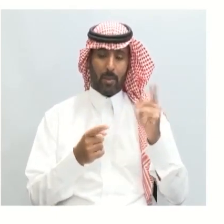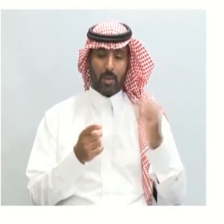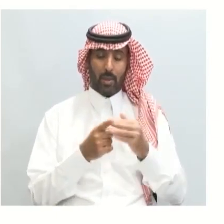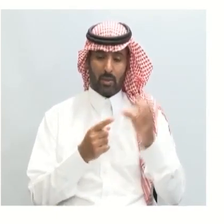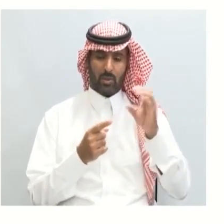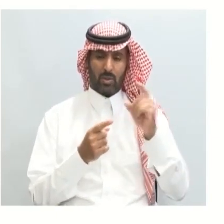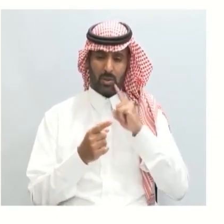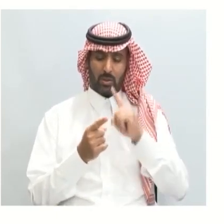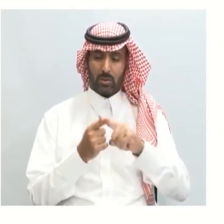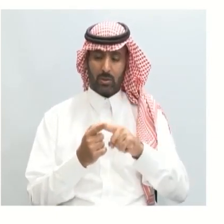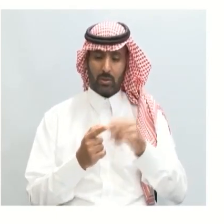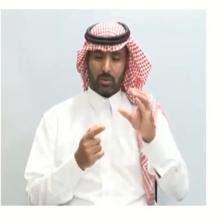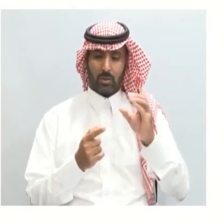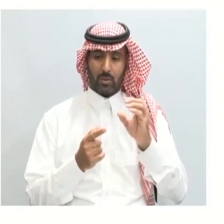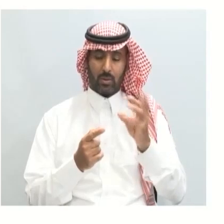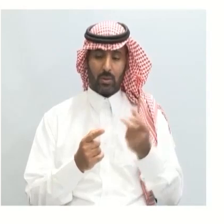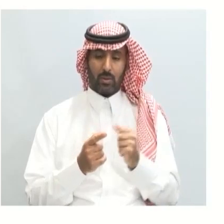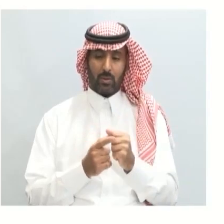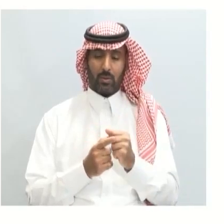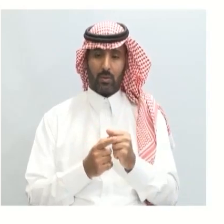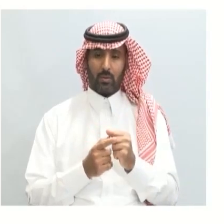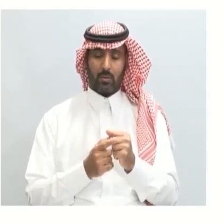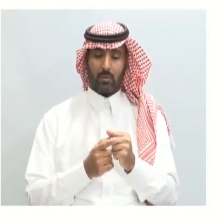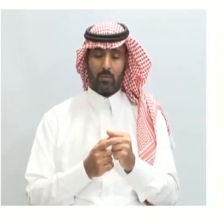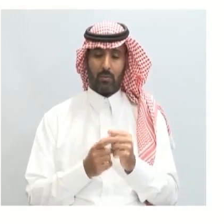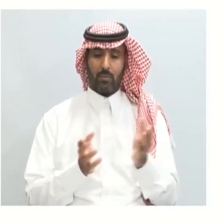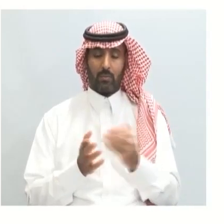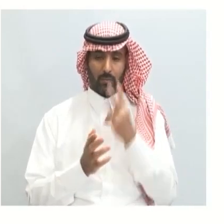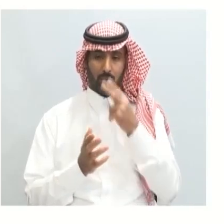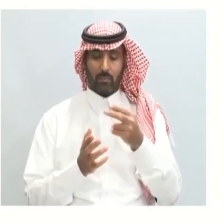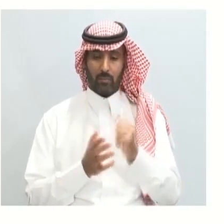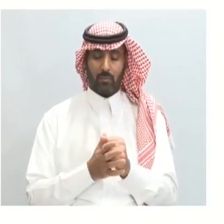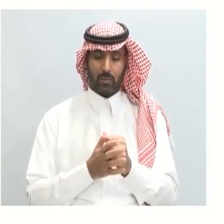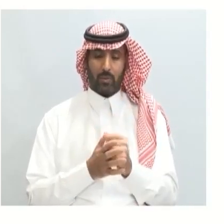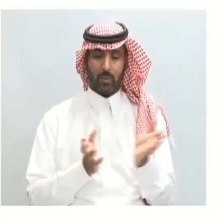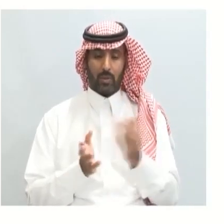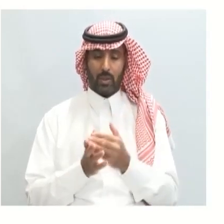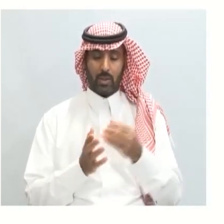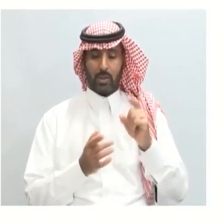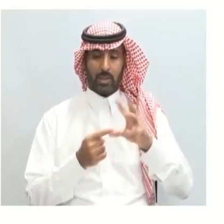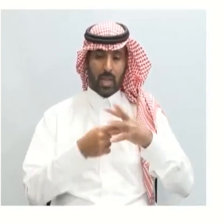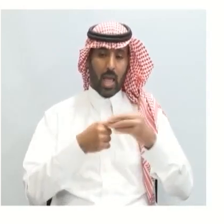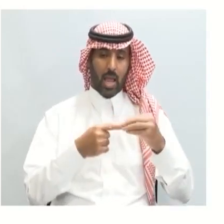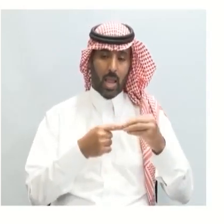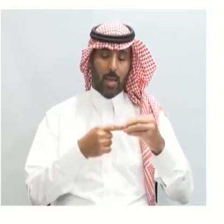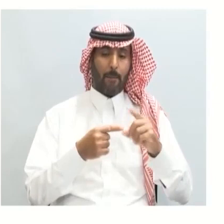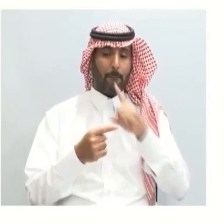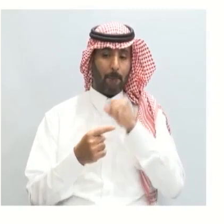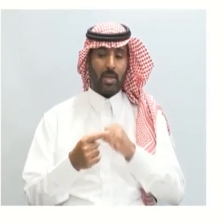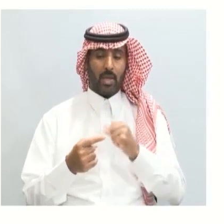درجه الحراره لس بال السليلوزيه ستكون القيمه ل ماذا لاحظ هنا عند سالب تقريبا